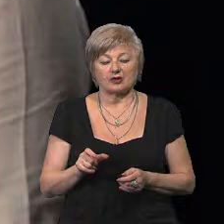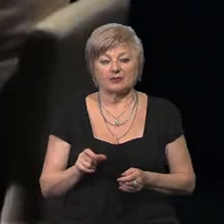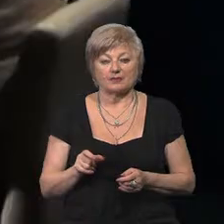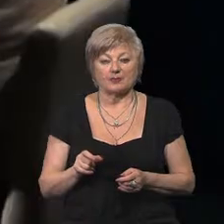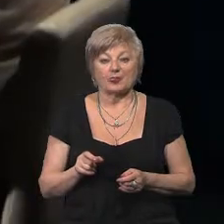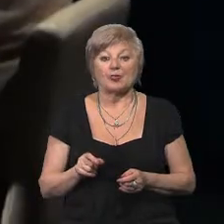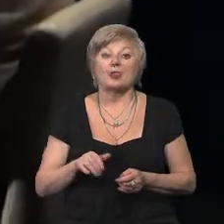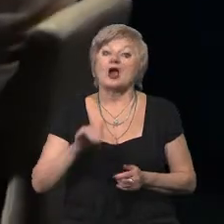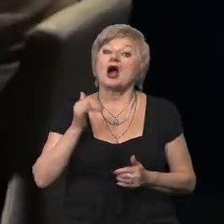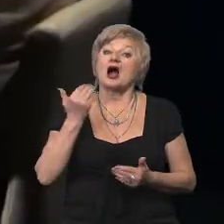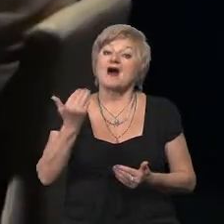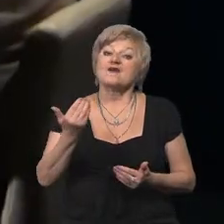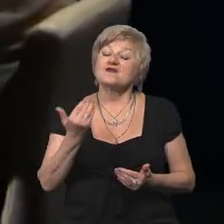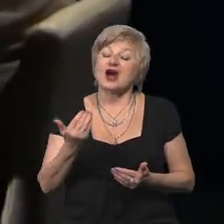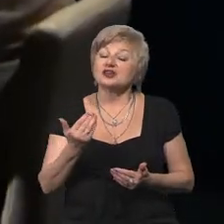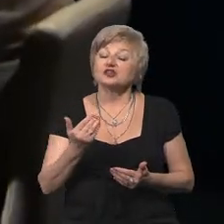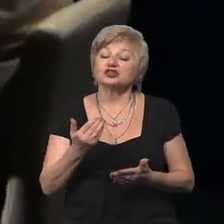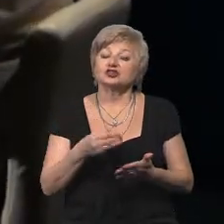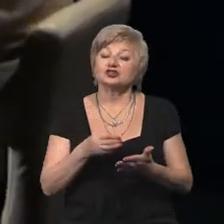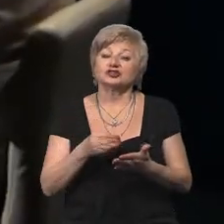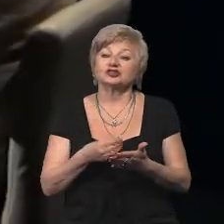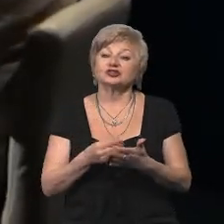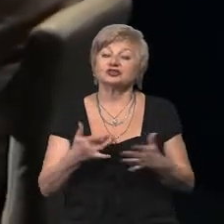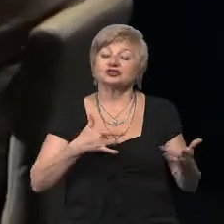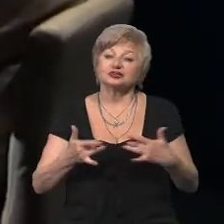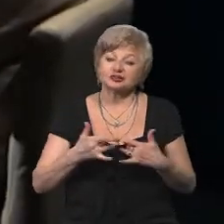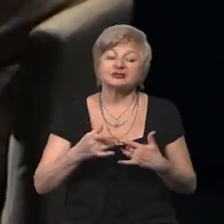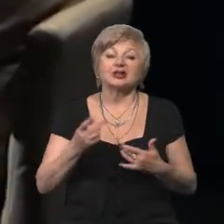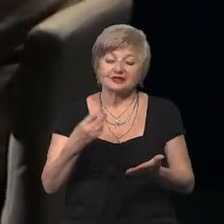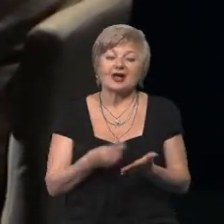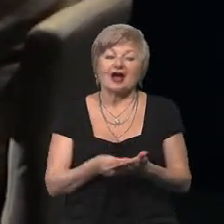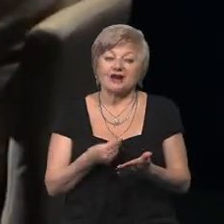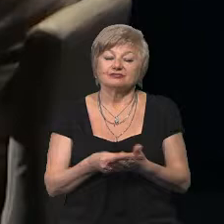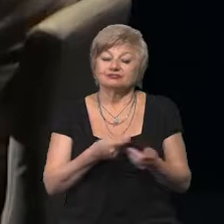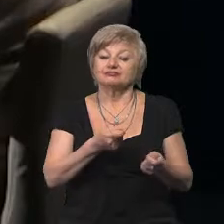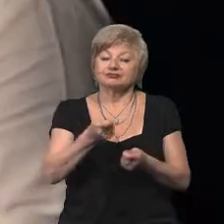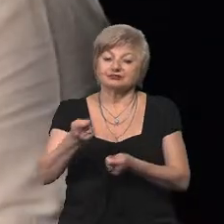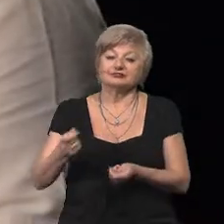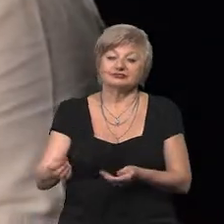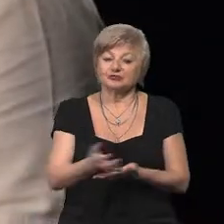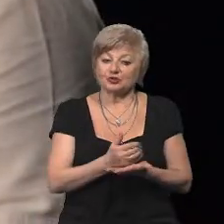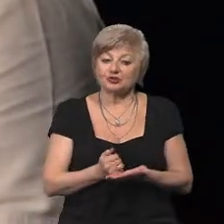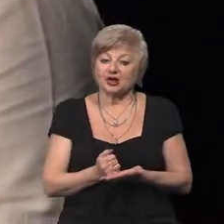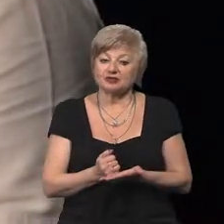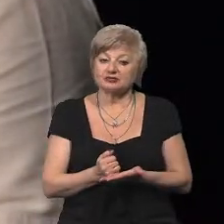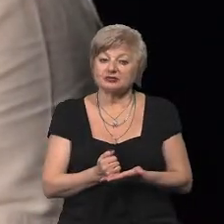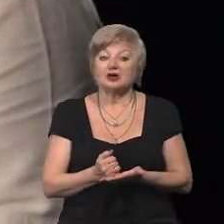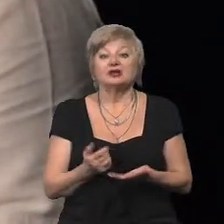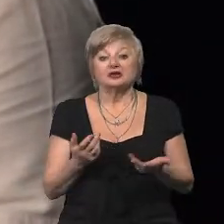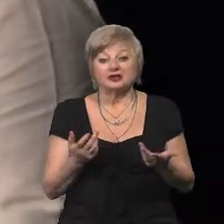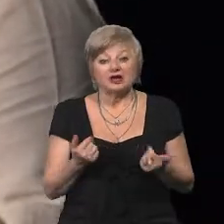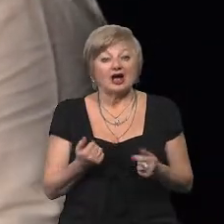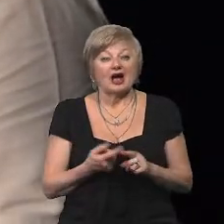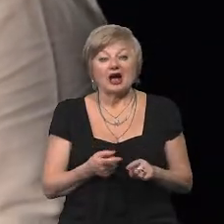Ваш проект, он на коммерциальность не заточен? Конечно, он заточен. Почему? Потому что